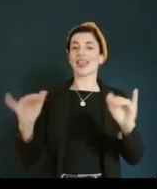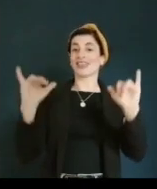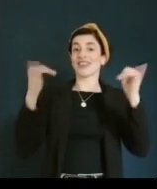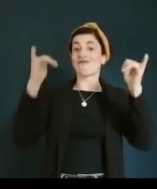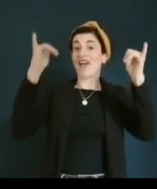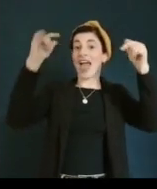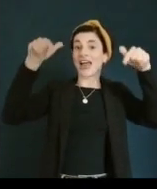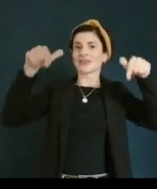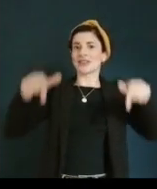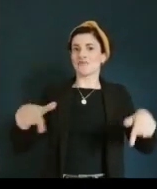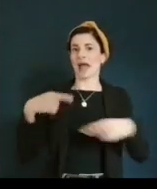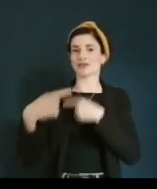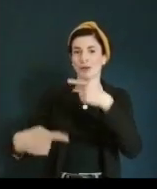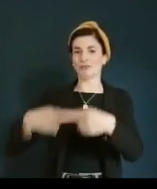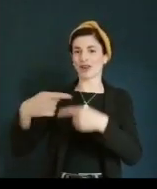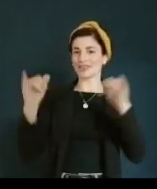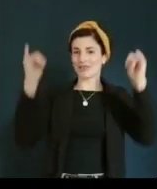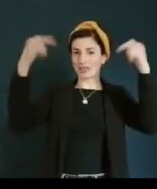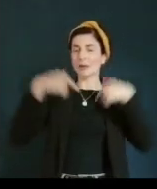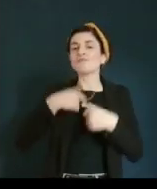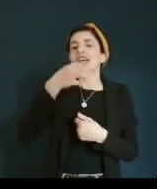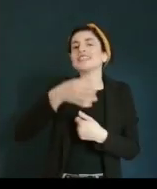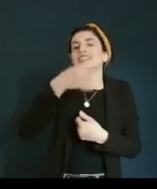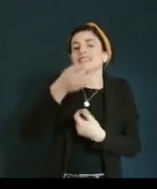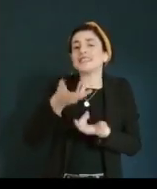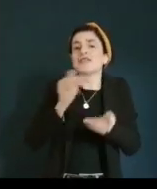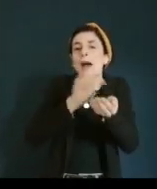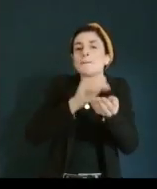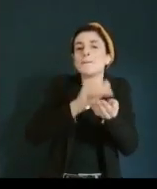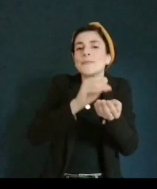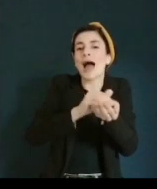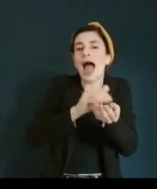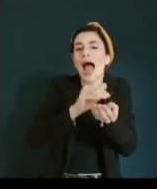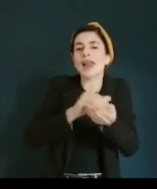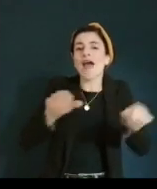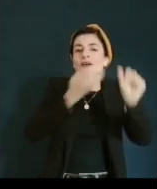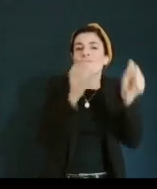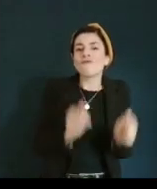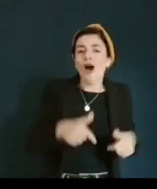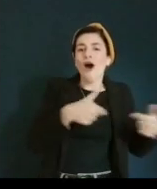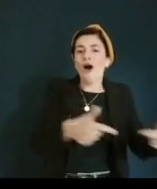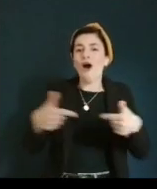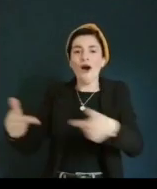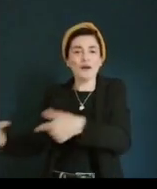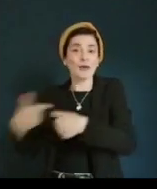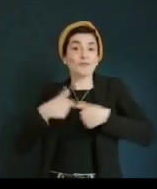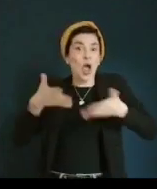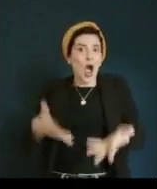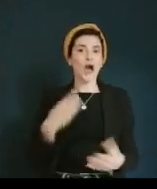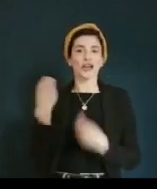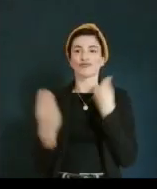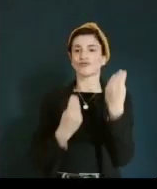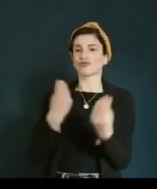Siamo finalmente giunti alla parte più divertente di questo processo, cioè la formatura vera e propria dei nostri